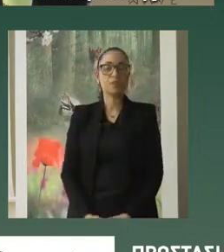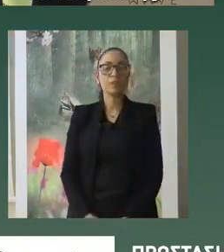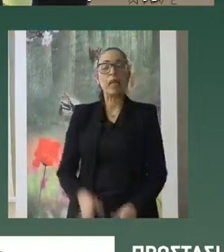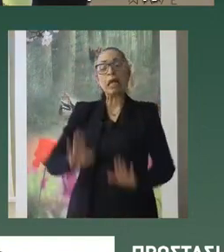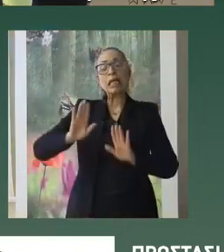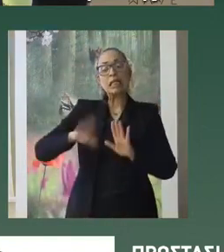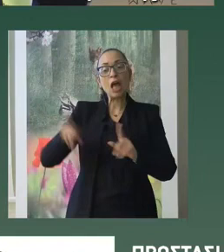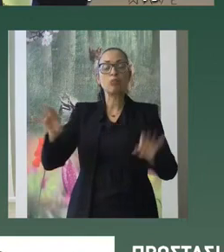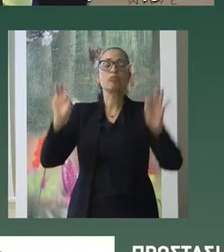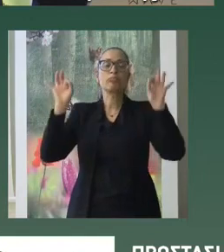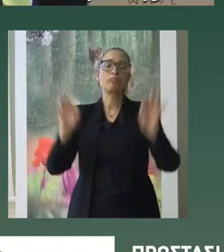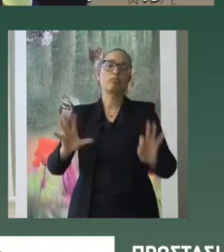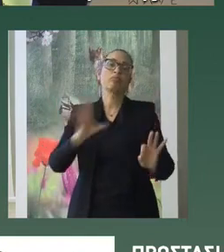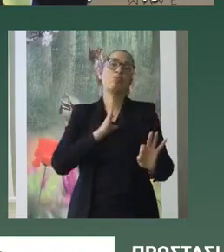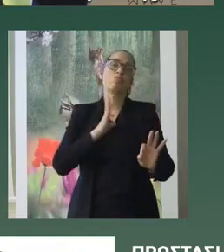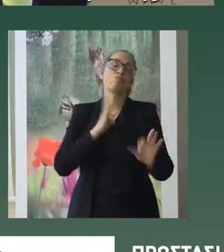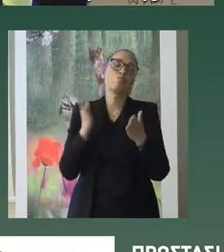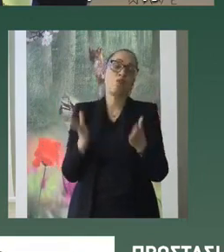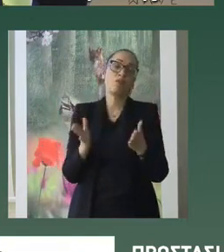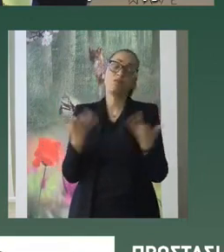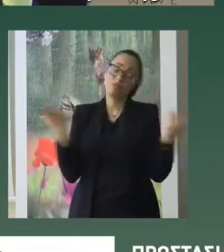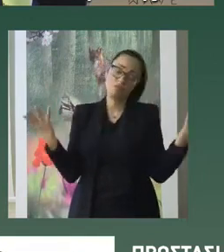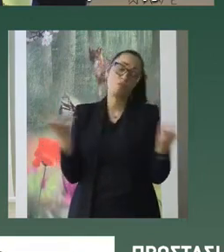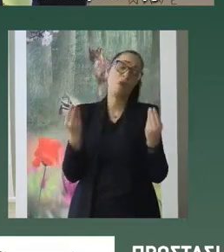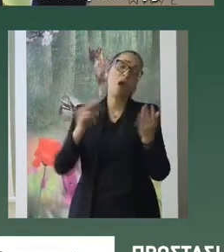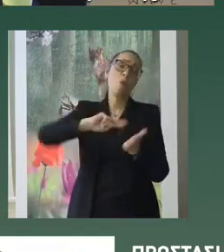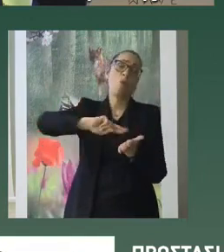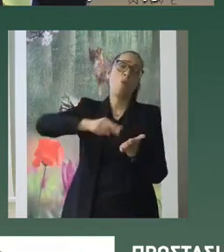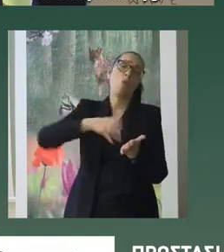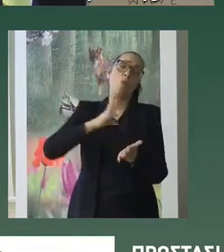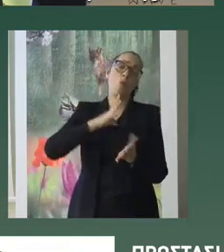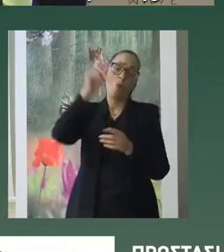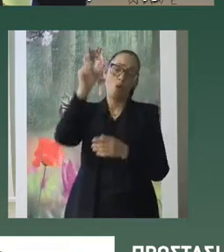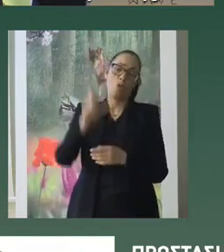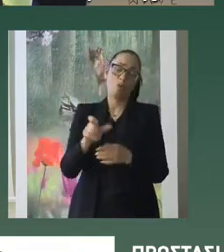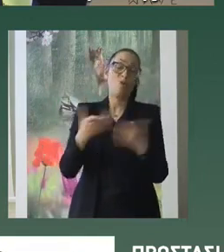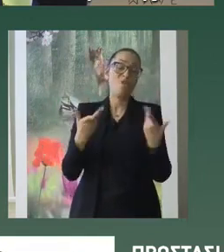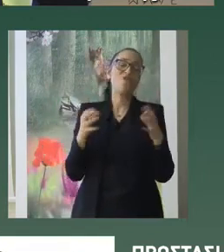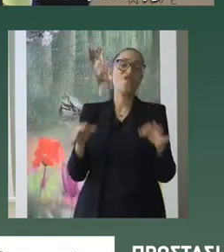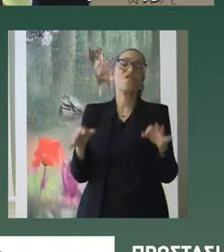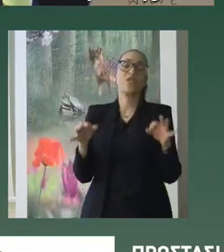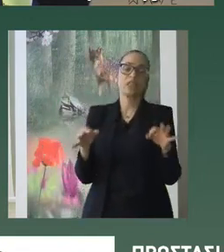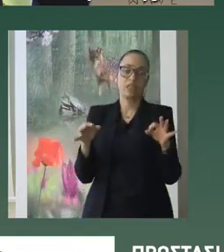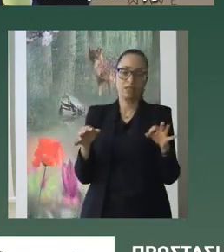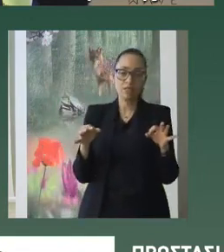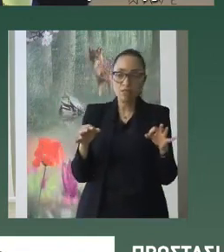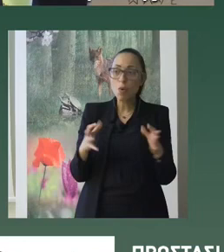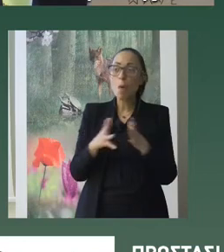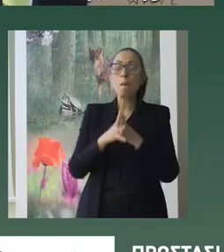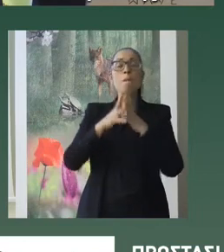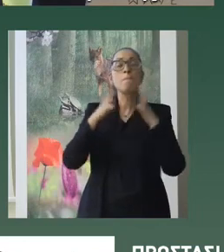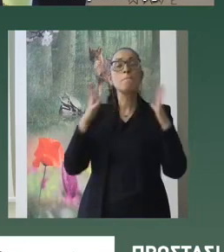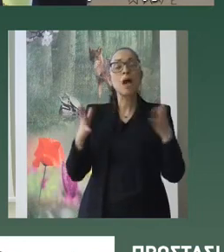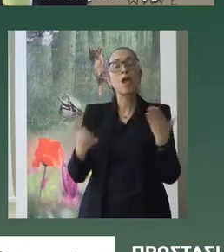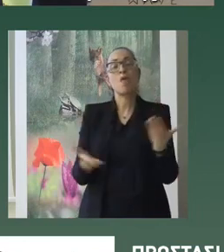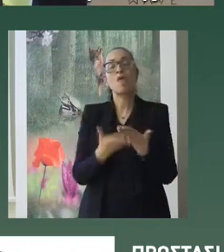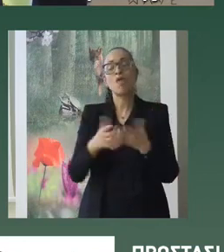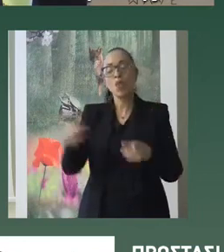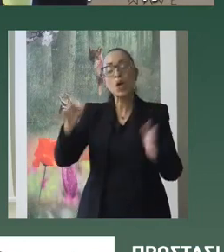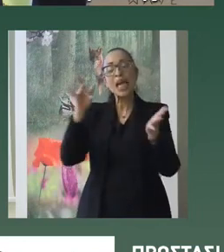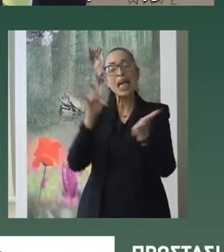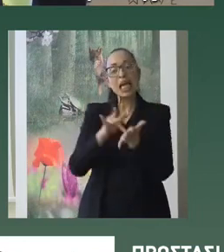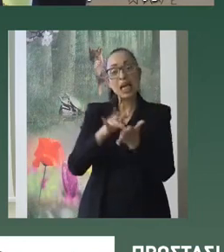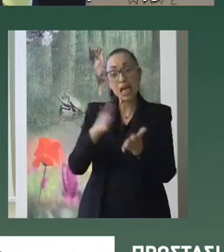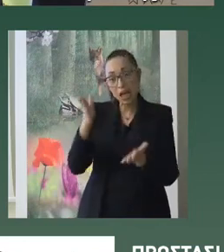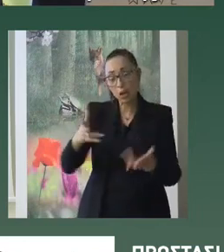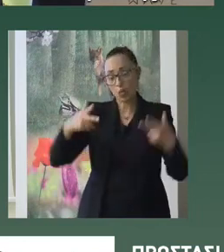Και κλείνω με τον πολίτη. Ο πολίτης έχει πολύ μεγάλο ρόλο. Βεβαίως, η μεγάλη συμβολή είναι του κεντρικού